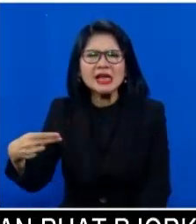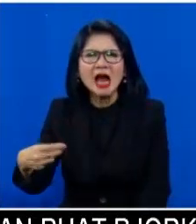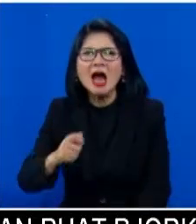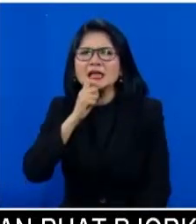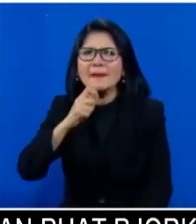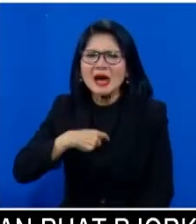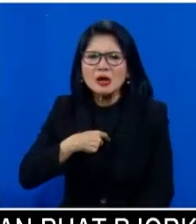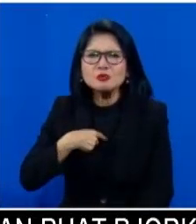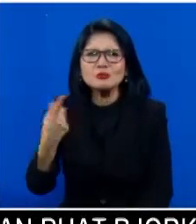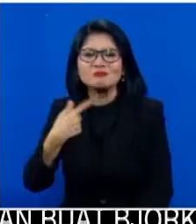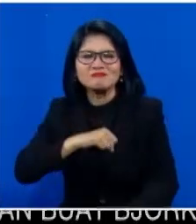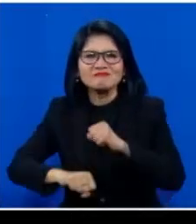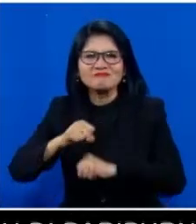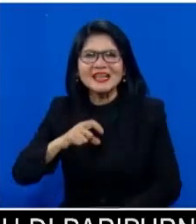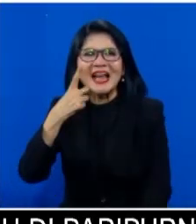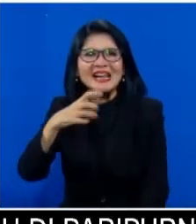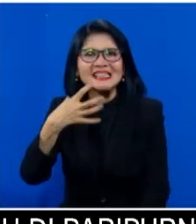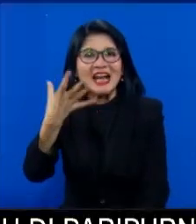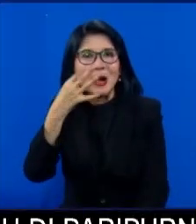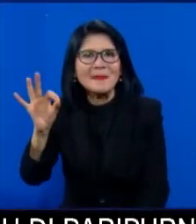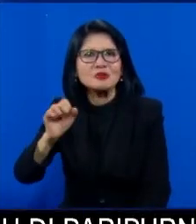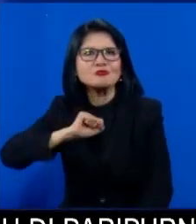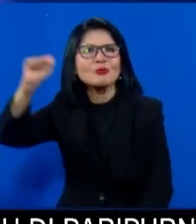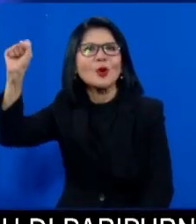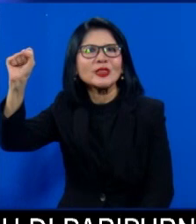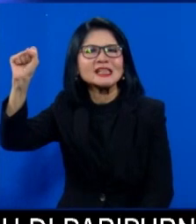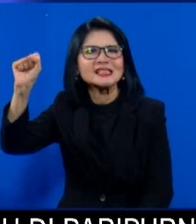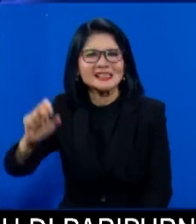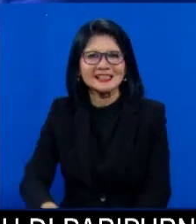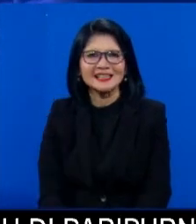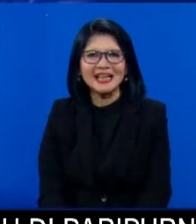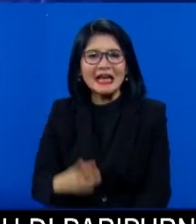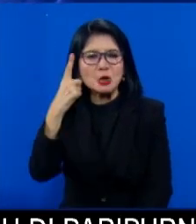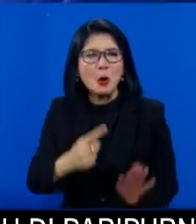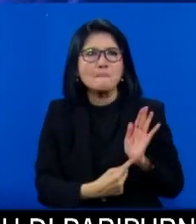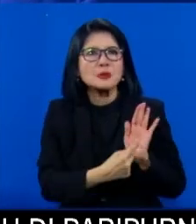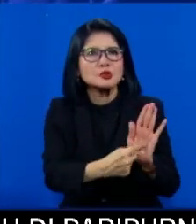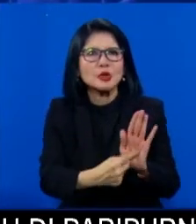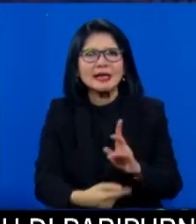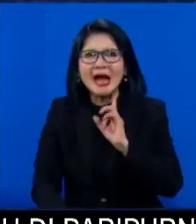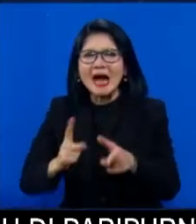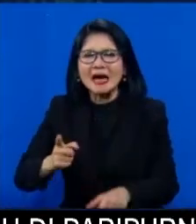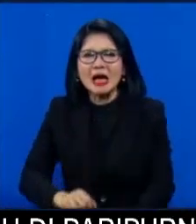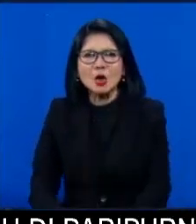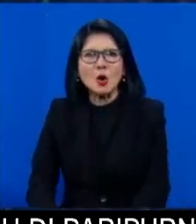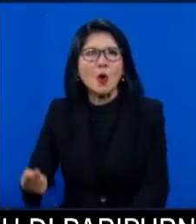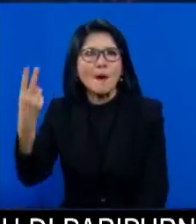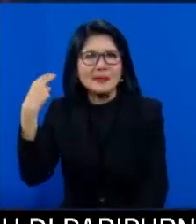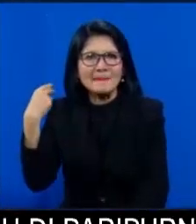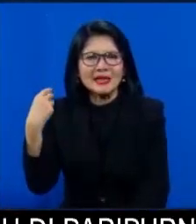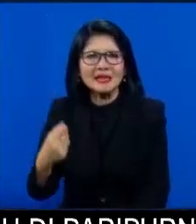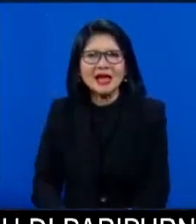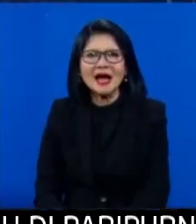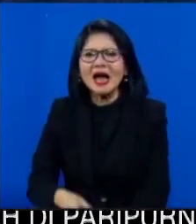apa yang dilakukannya adalah cara baru berunjuk rasa. Dirinya juga ingin menunjukkan bahwa jika kekuasaan berada di tangan orang yang